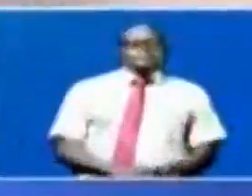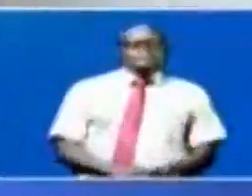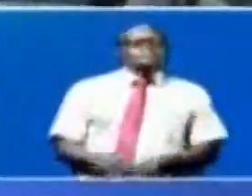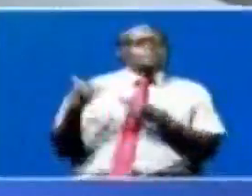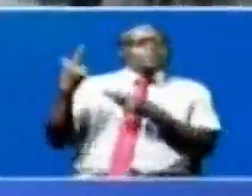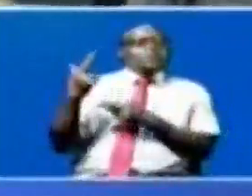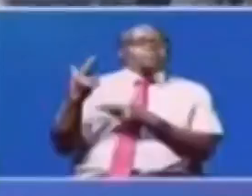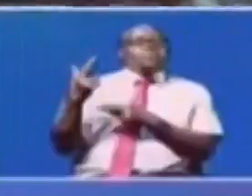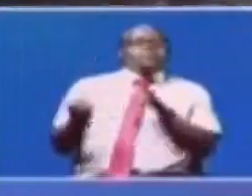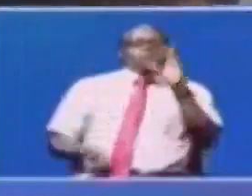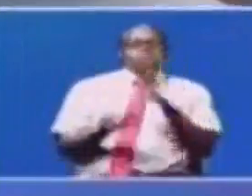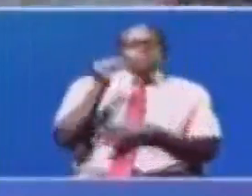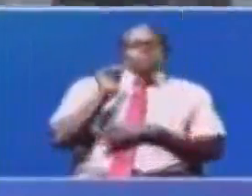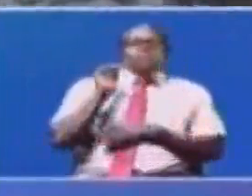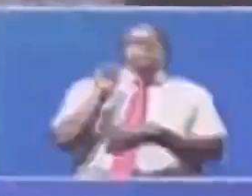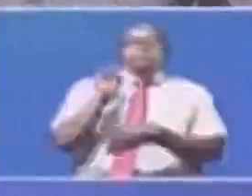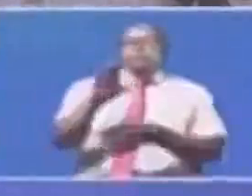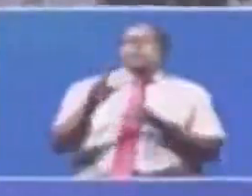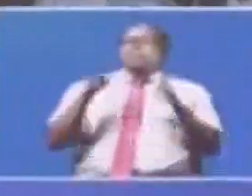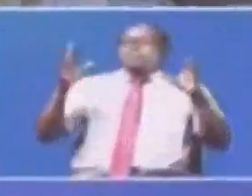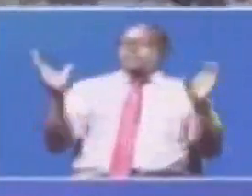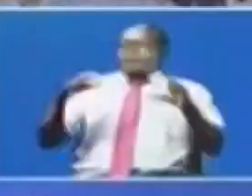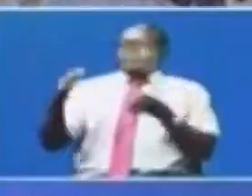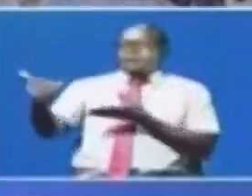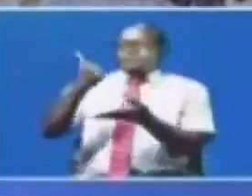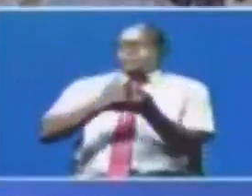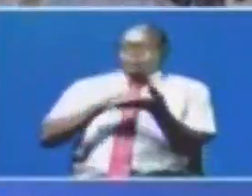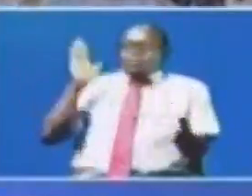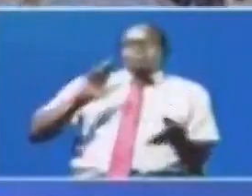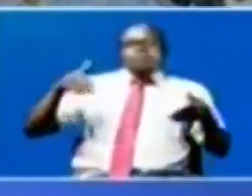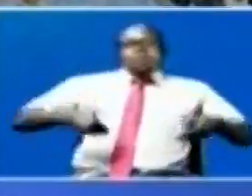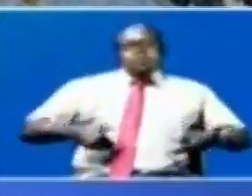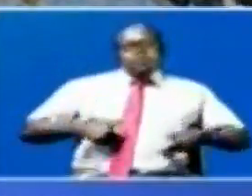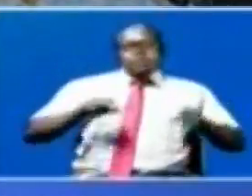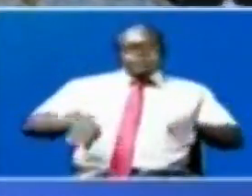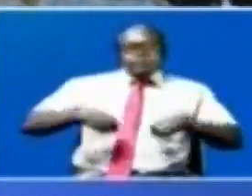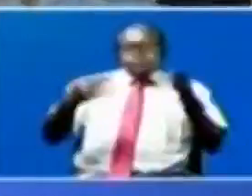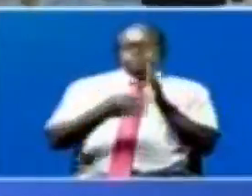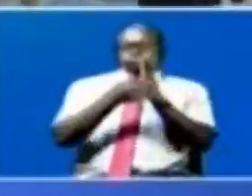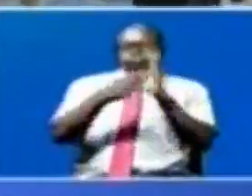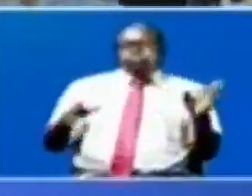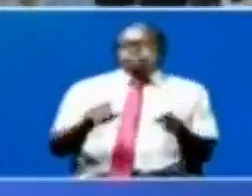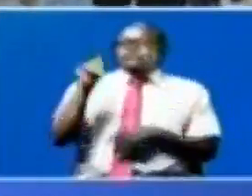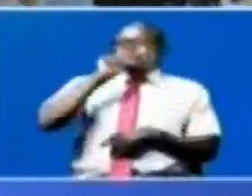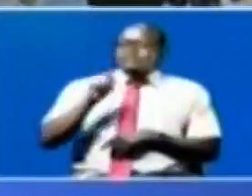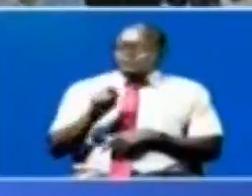Matarajio yake ni kufungua karakana kubwa itakayoajiri vijana wengi na kuipa hadhi Tanzania miongoni mwa